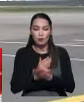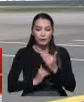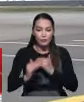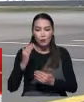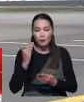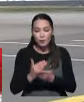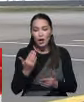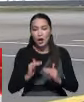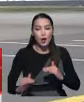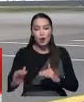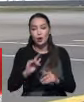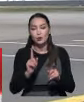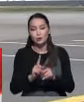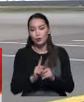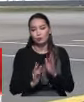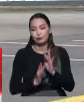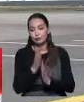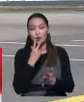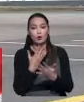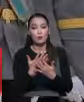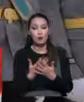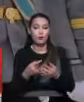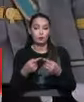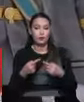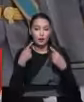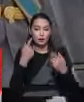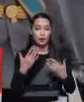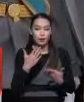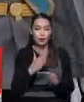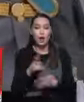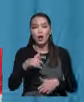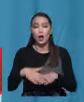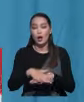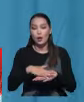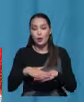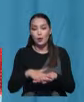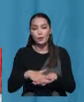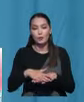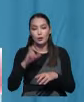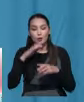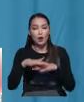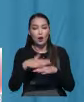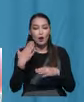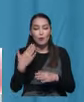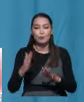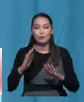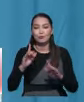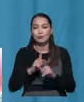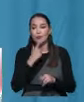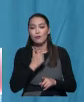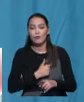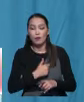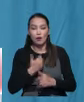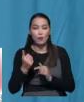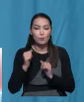аренадағы беделінің өсіп келе жатқанын анық көрсетеді, деді президент. Халқымыз ел жүрек жауынгерлерін қадыр тұтқан,